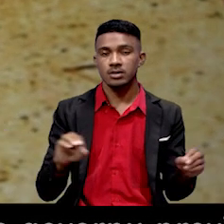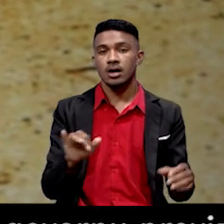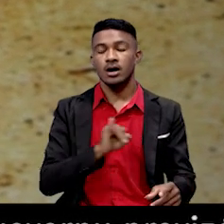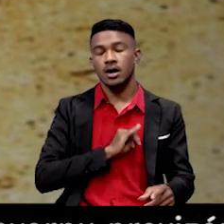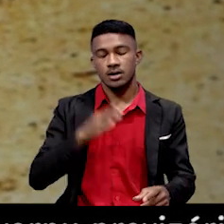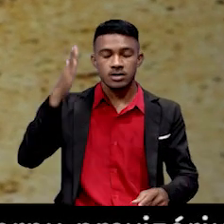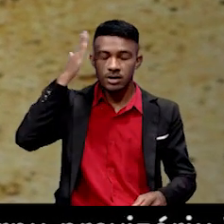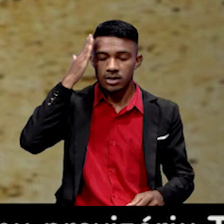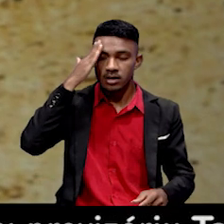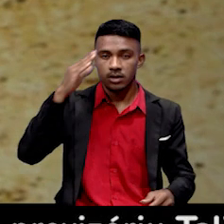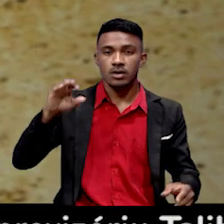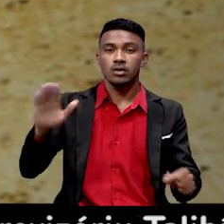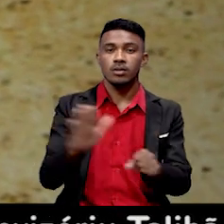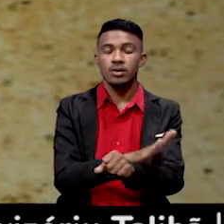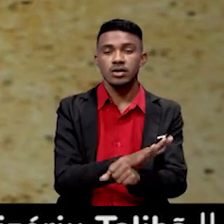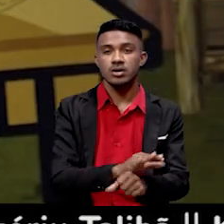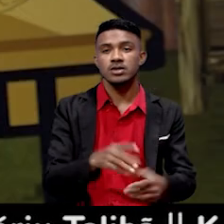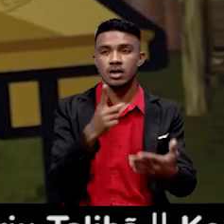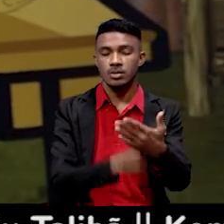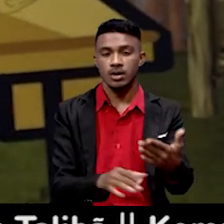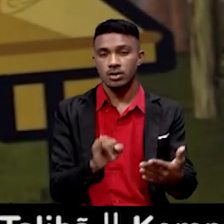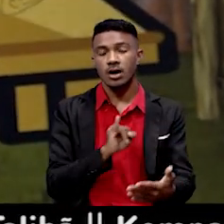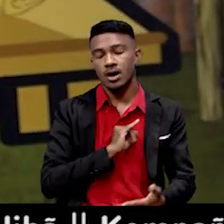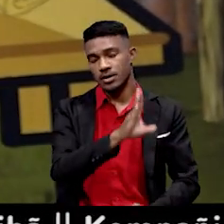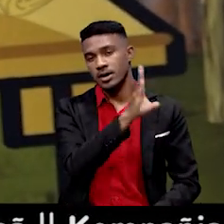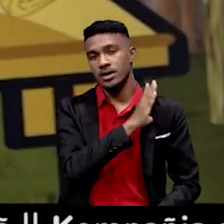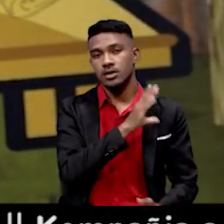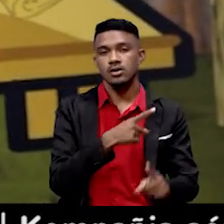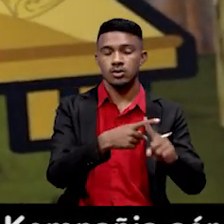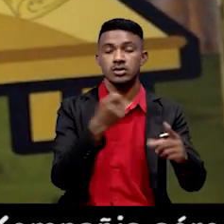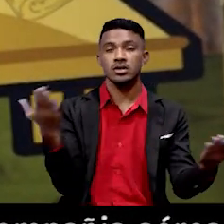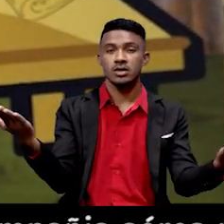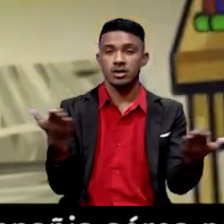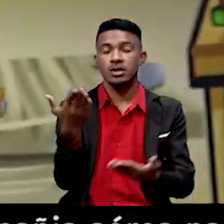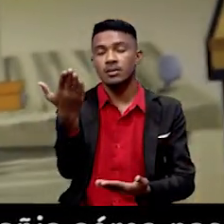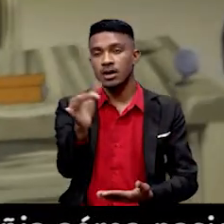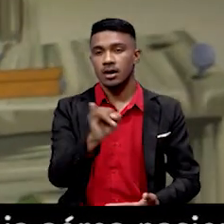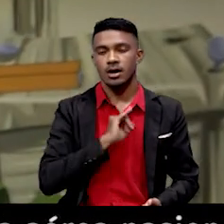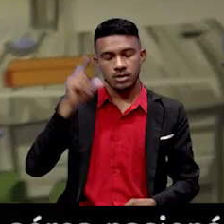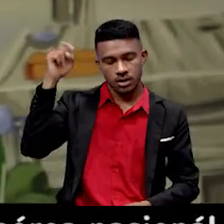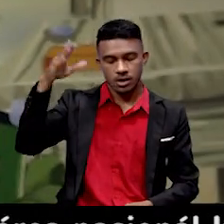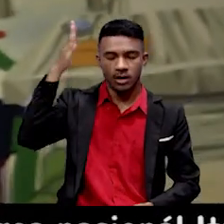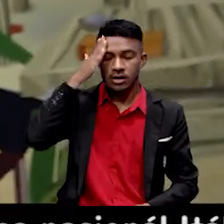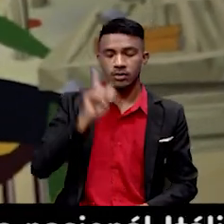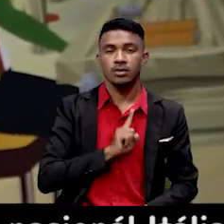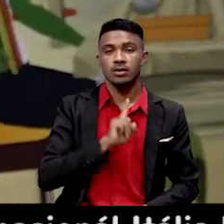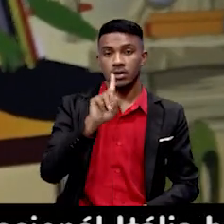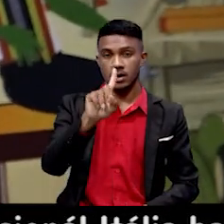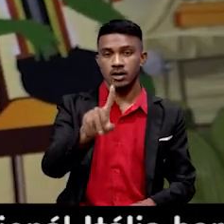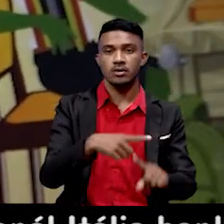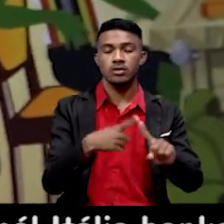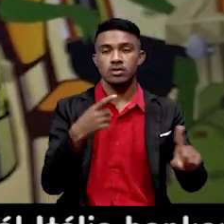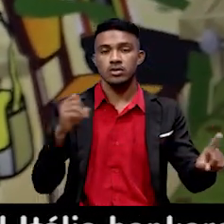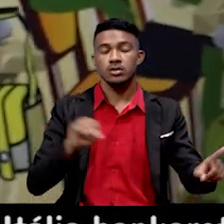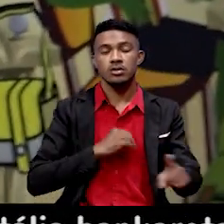yang apa? Waktu ini komplit tu dan sekarang atau hawa tu hinta. Usia nih pak, hau tenser ya hanoi dah kata usia operasi ini. Saya dah mahau